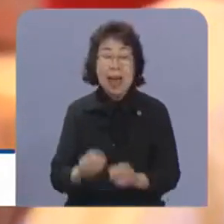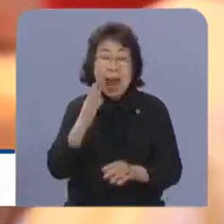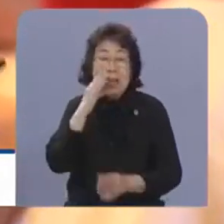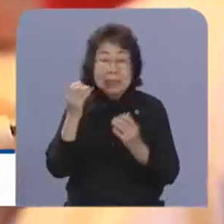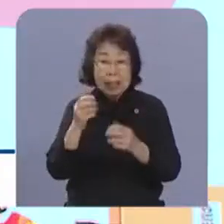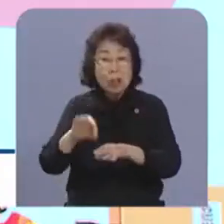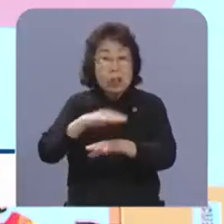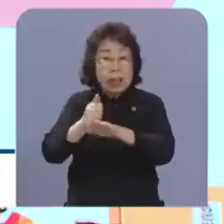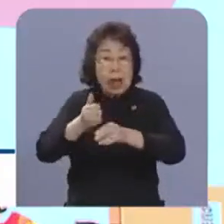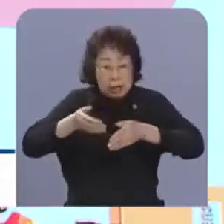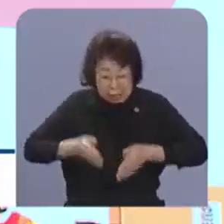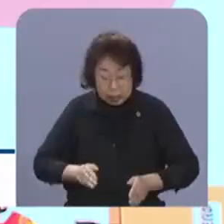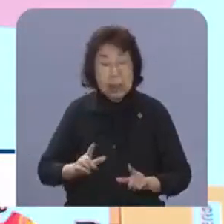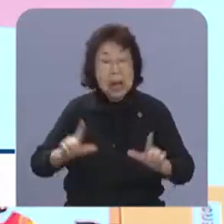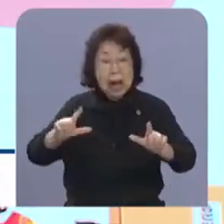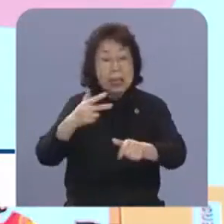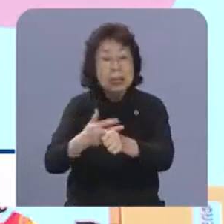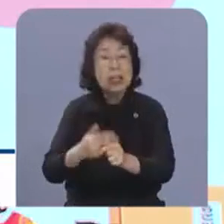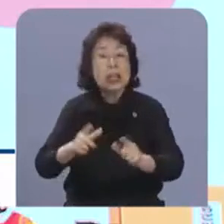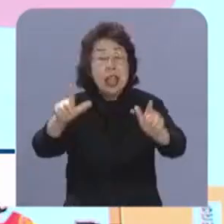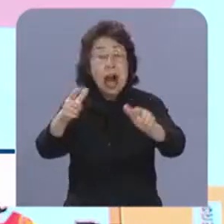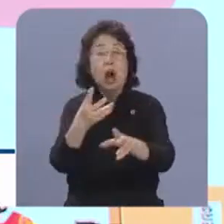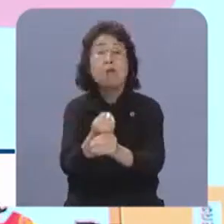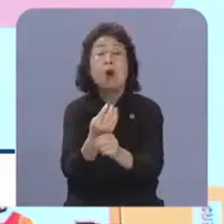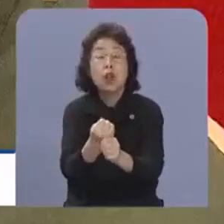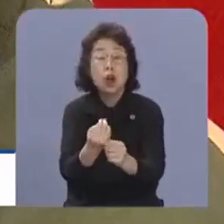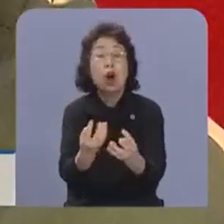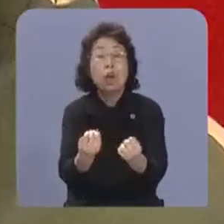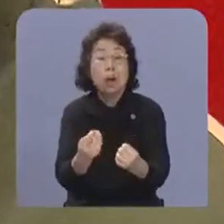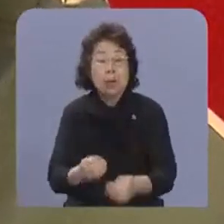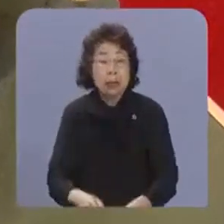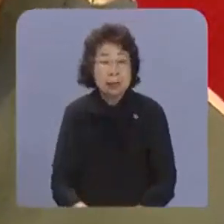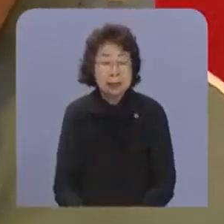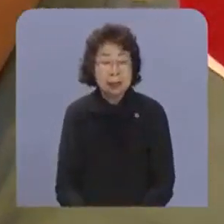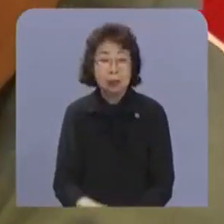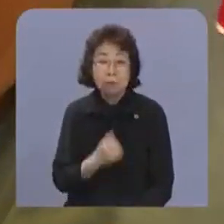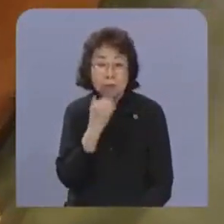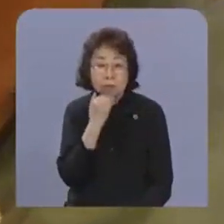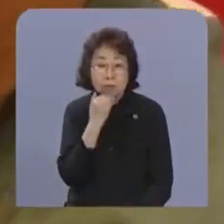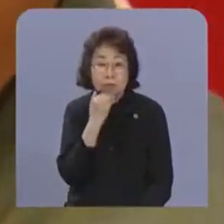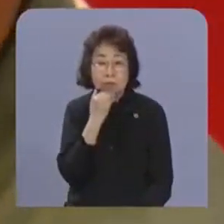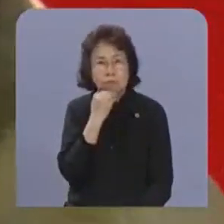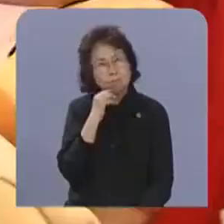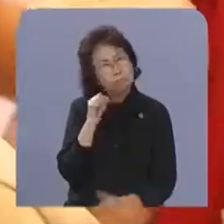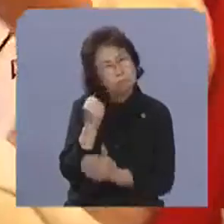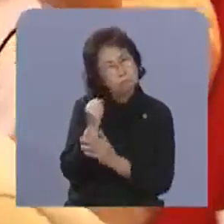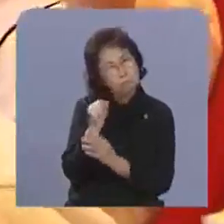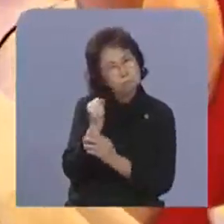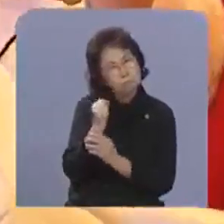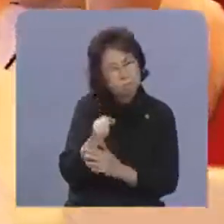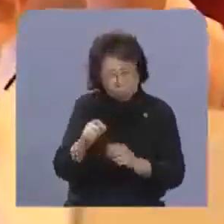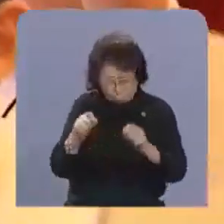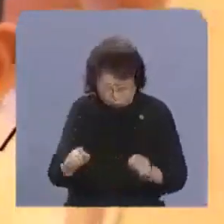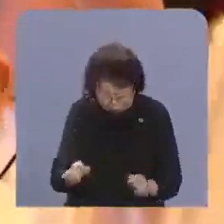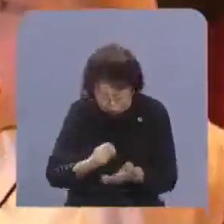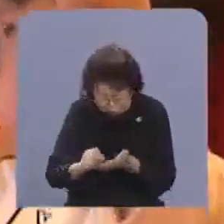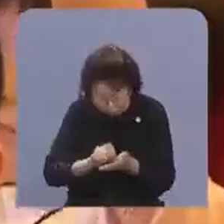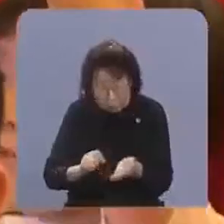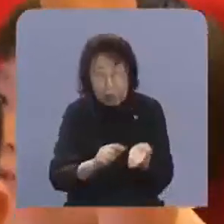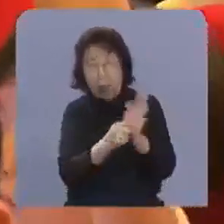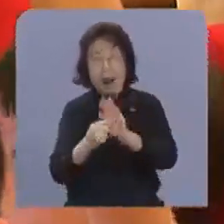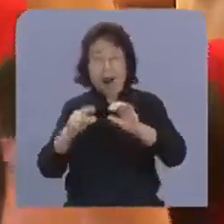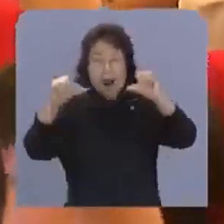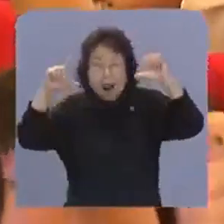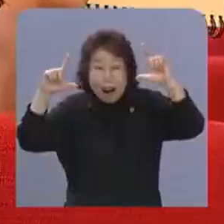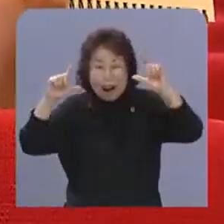스승의 날이기도 한 이날은 과연 몇 월 며칠일까? 잠시 고개를 갸우뚱거리더니 금세 답을 적어 머리